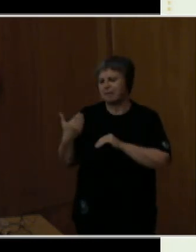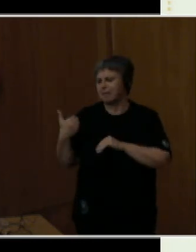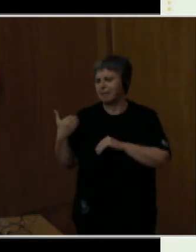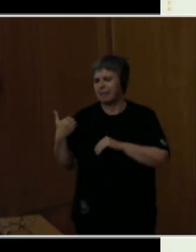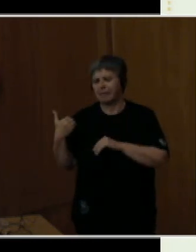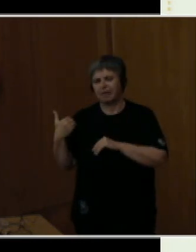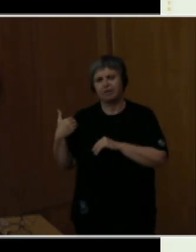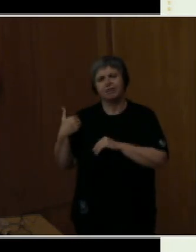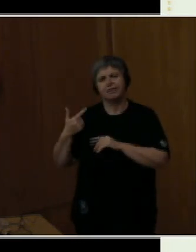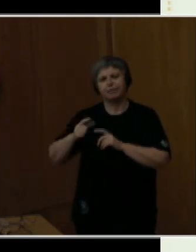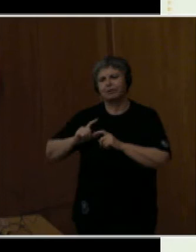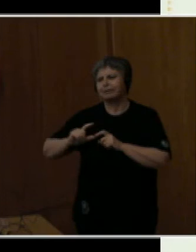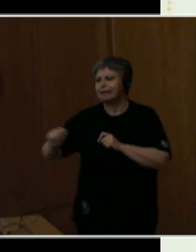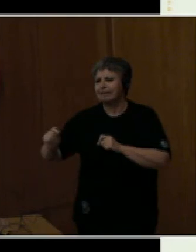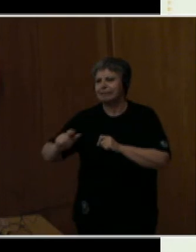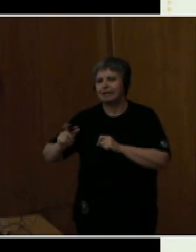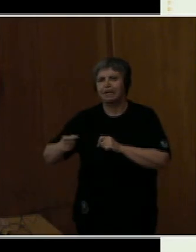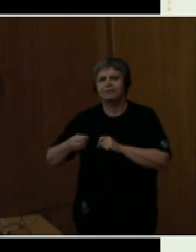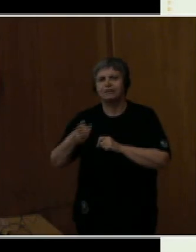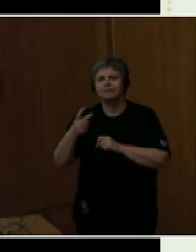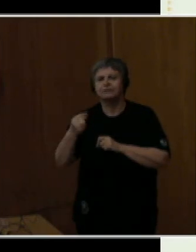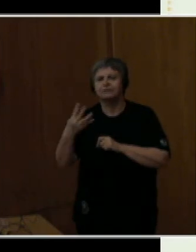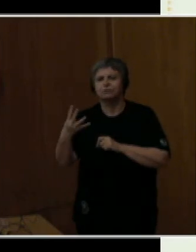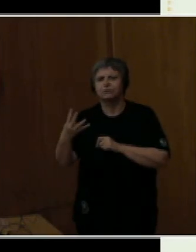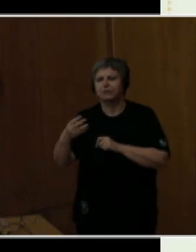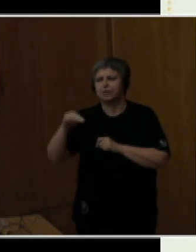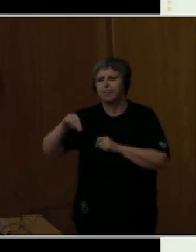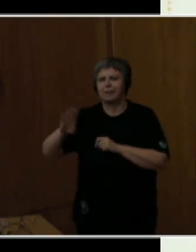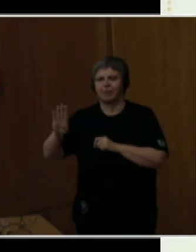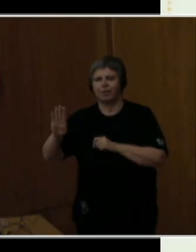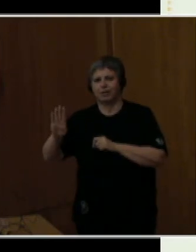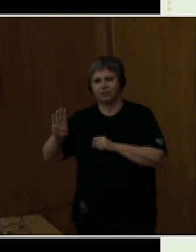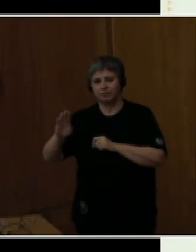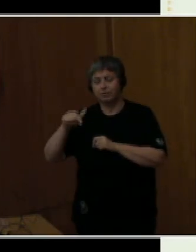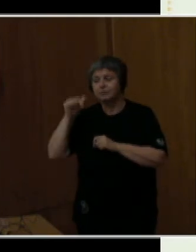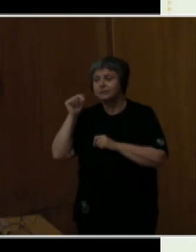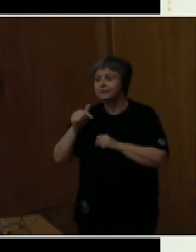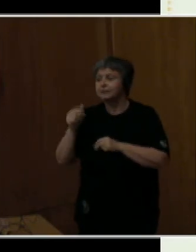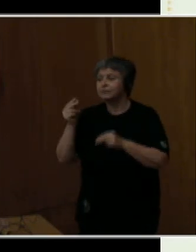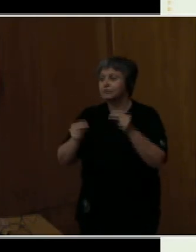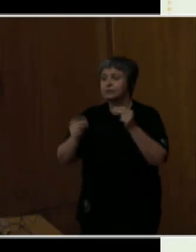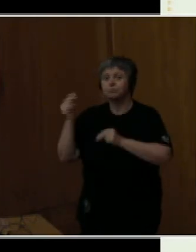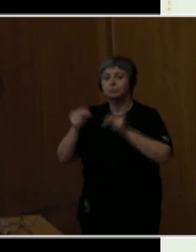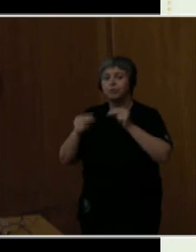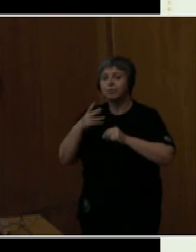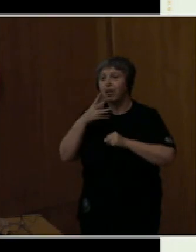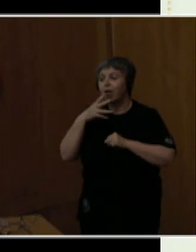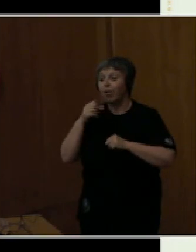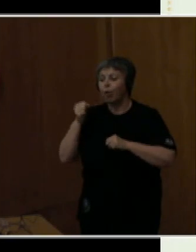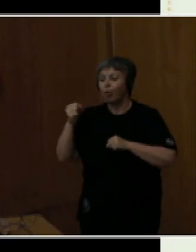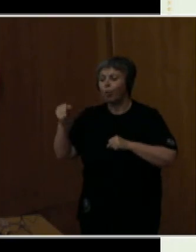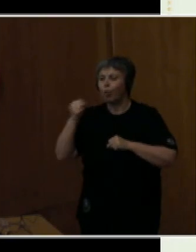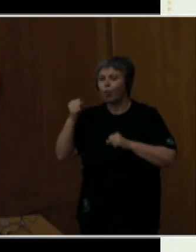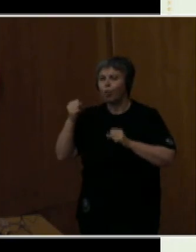ταχύτητες έως και 24, με πολλά προβλήματα όσον αφορά την εξασθένιση του σήματος και